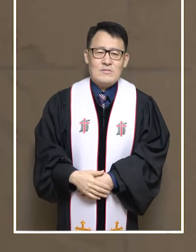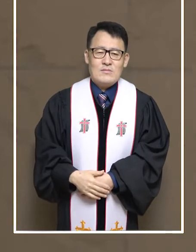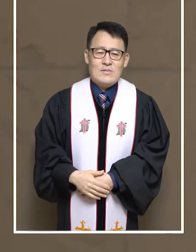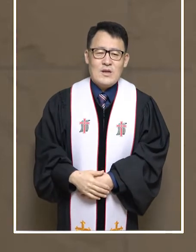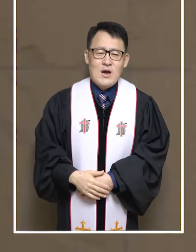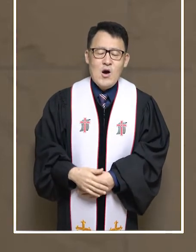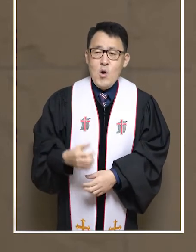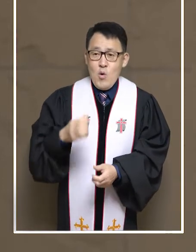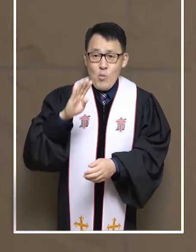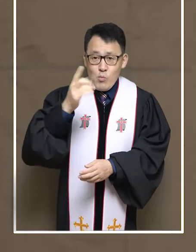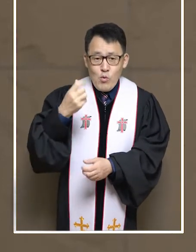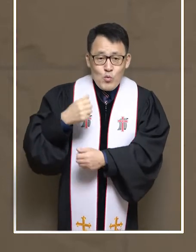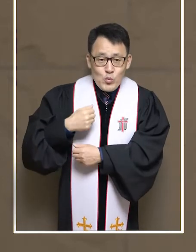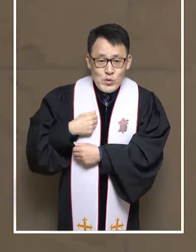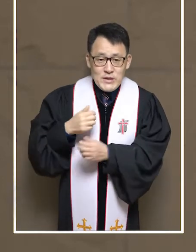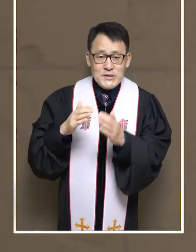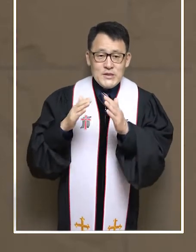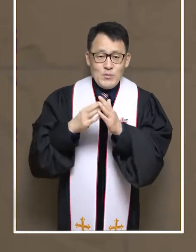것입니다.